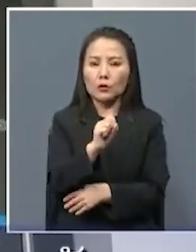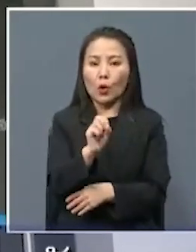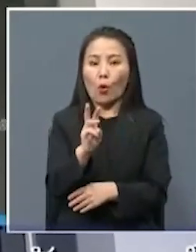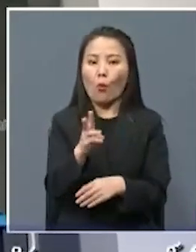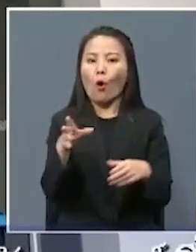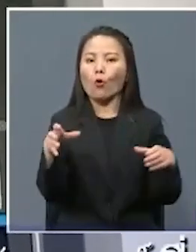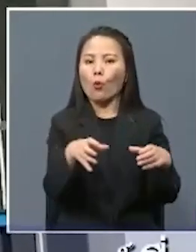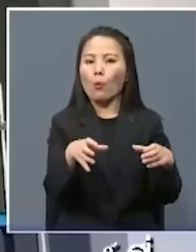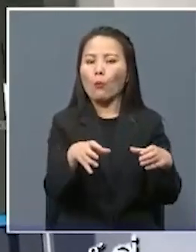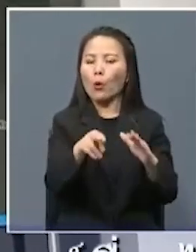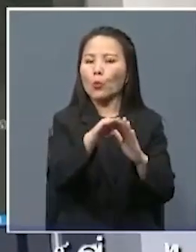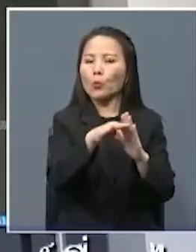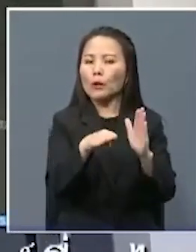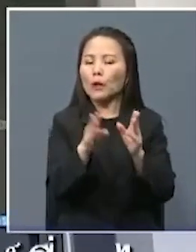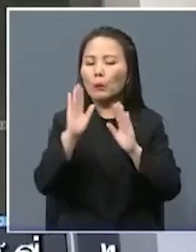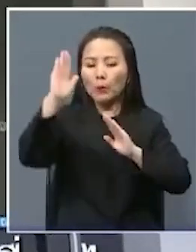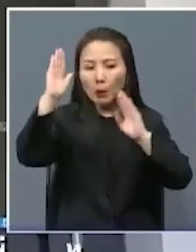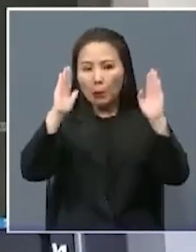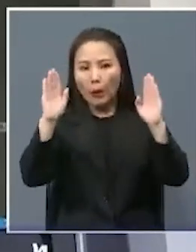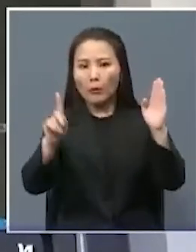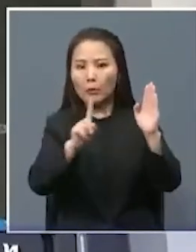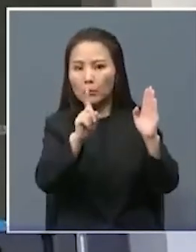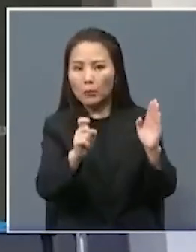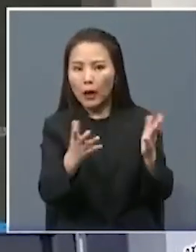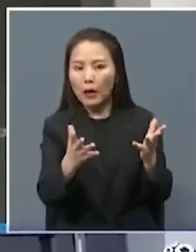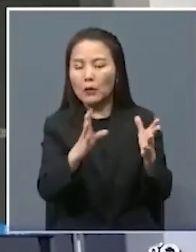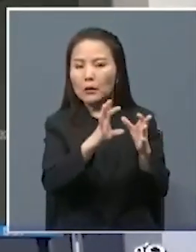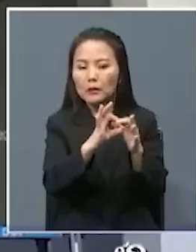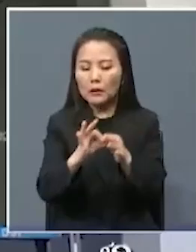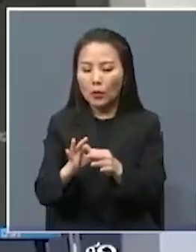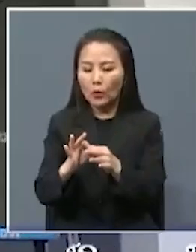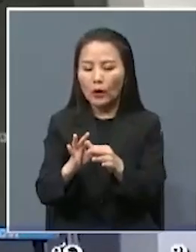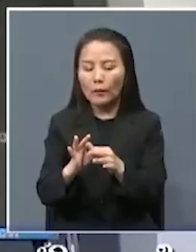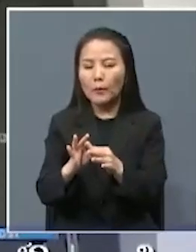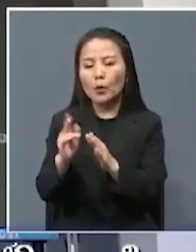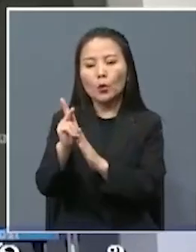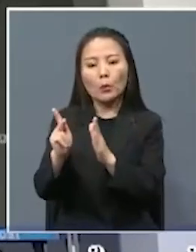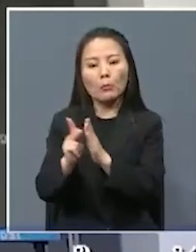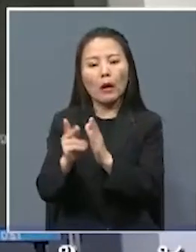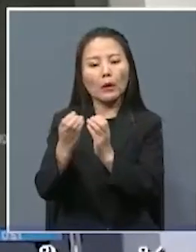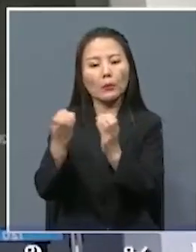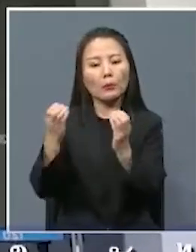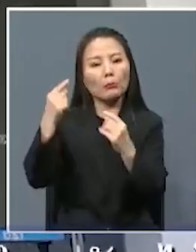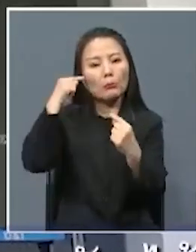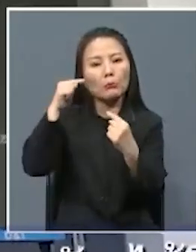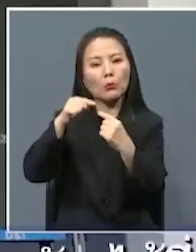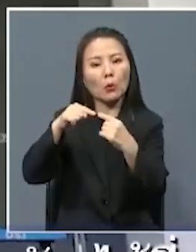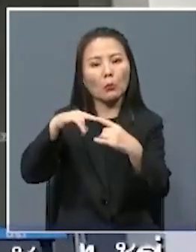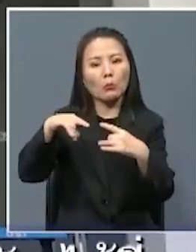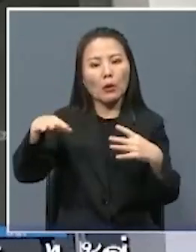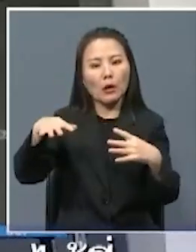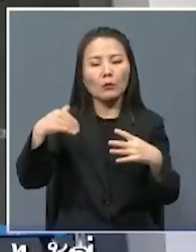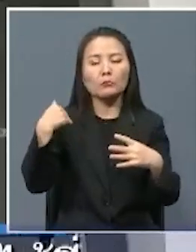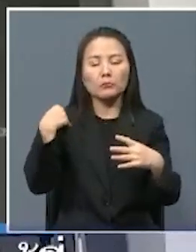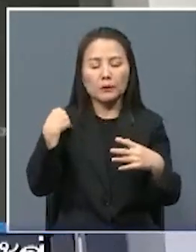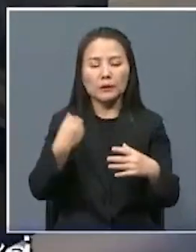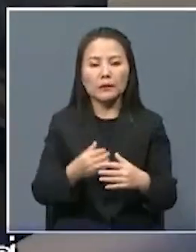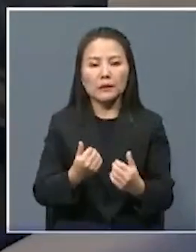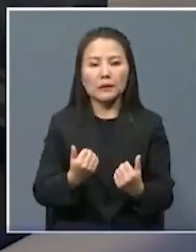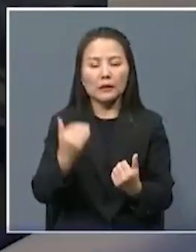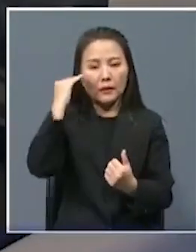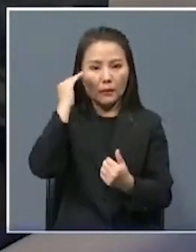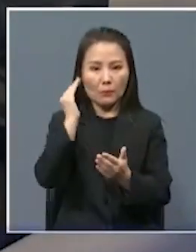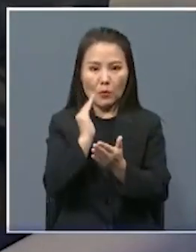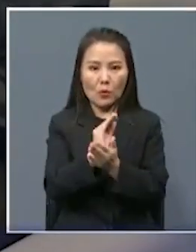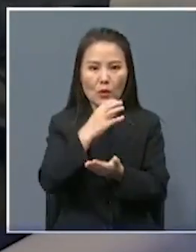ภาชุดนี้เป็นไปตามวิถีแห่งประชาธิปไตยสอดคล้องกับเจตนารมณ์ของกฎหมายหรือไม่โดยพันตำรวจตรีวรนัน